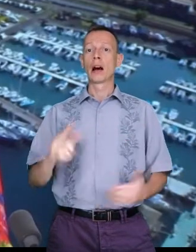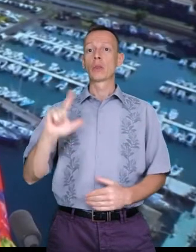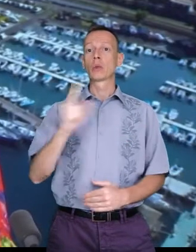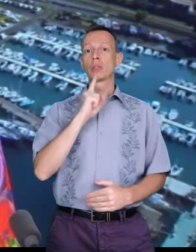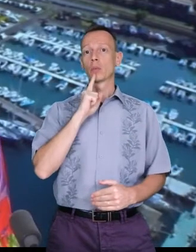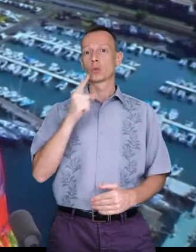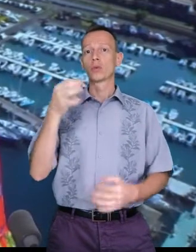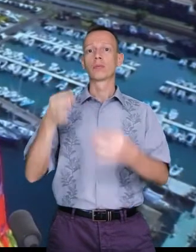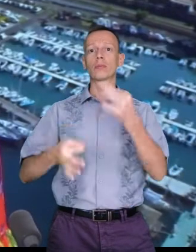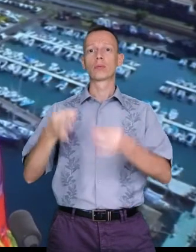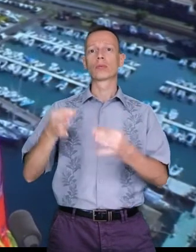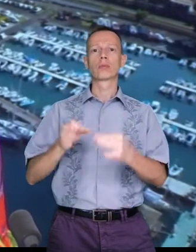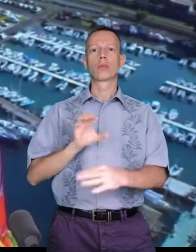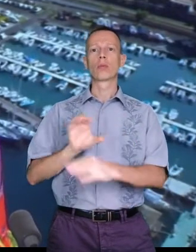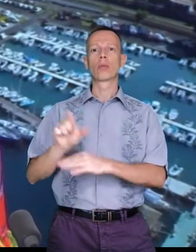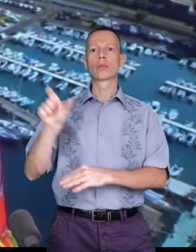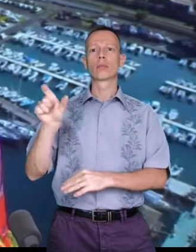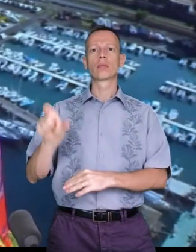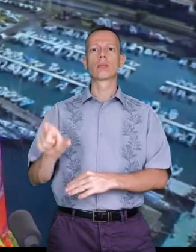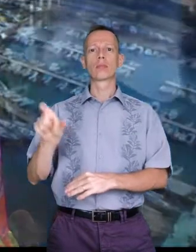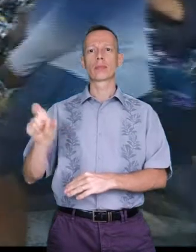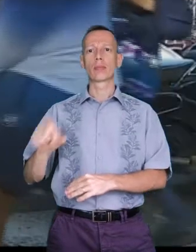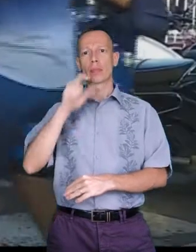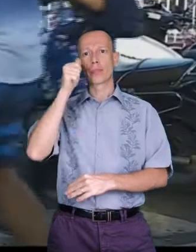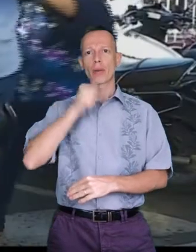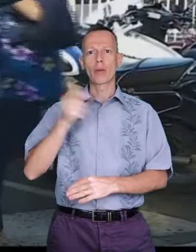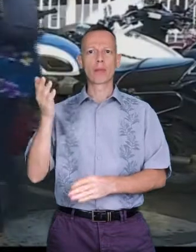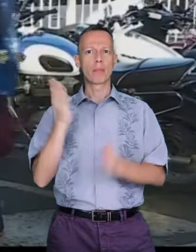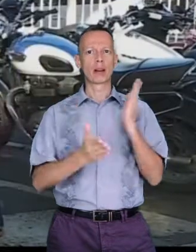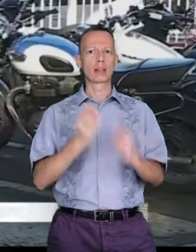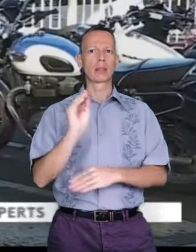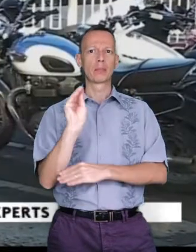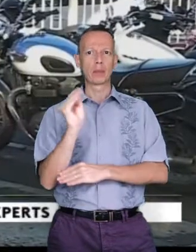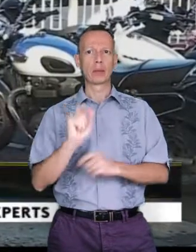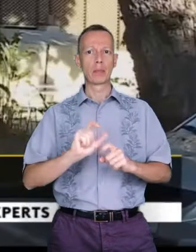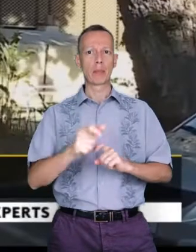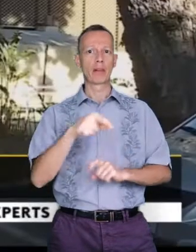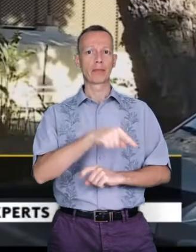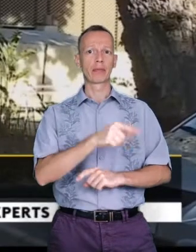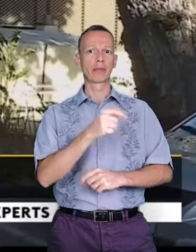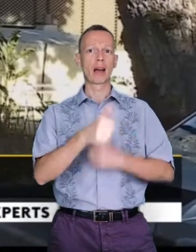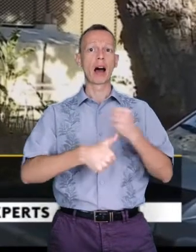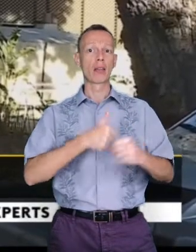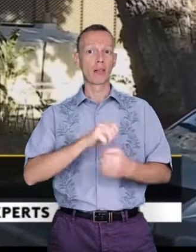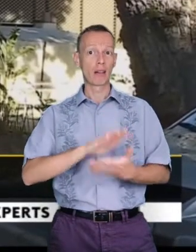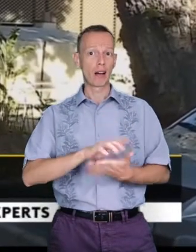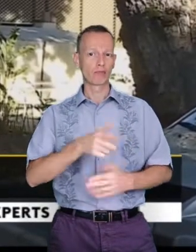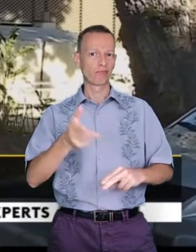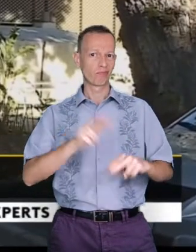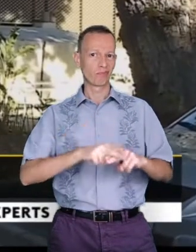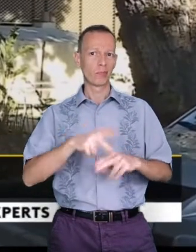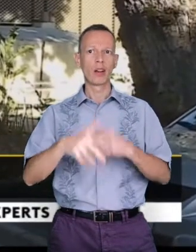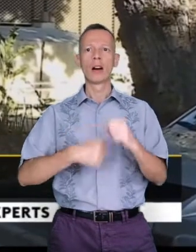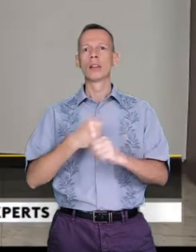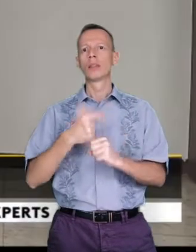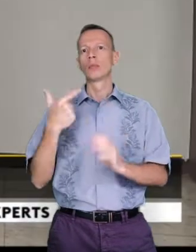midi. Deuxième jour de procès aux assises pour juger des parents accusés de maltraitance sur leur bébé de 1 an ayant entraîné son